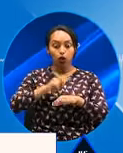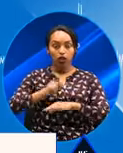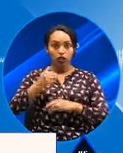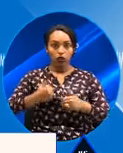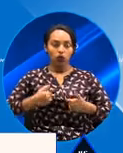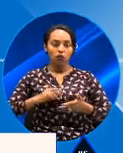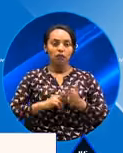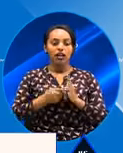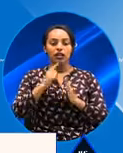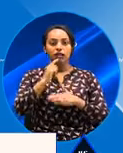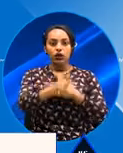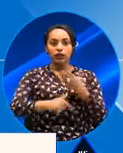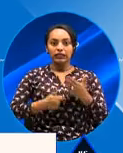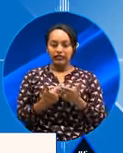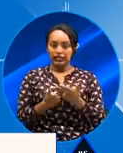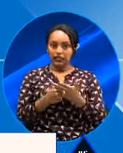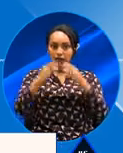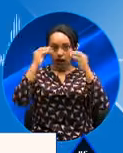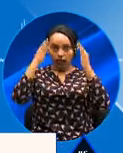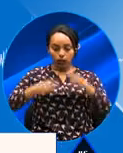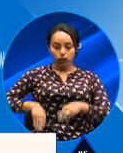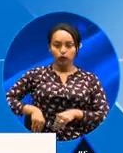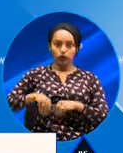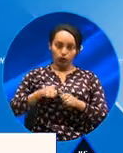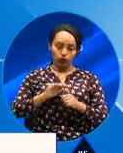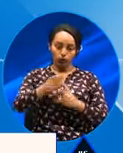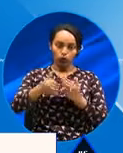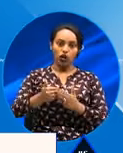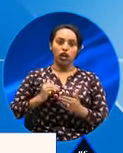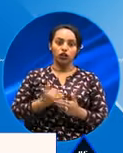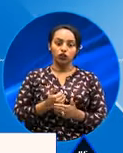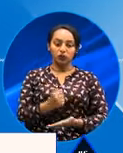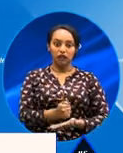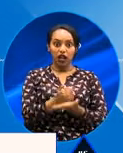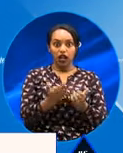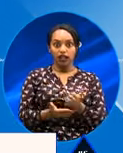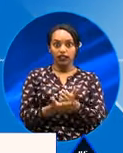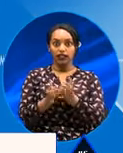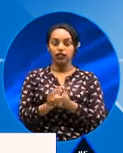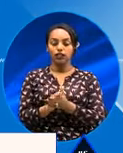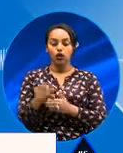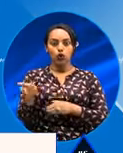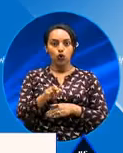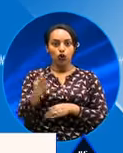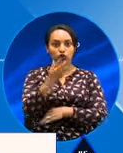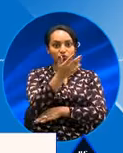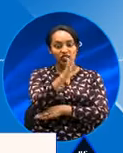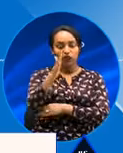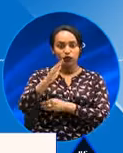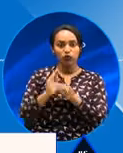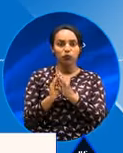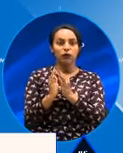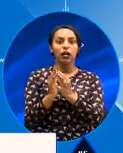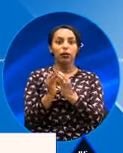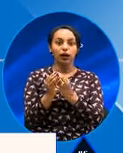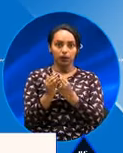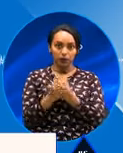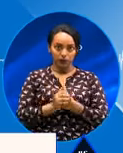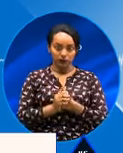አንስተዋል ማለት ነው። ስለዚህ ይህንን መምህራንም ተማሪዎችም ሁላችንም ተጋግዘን ሁለቱንም ችግኞች